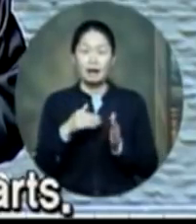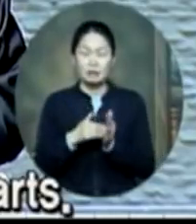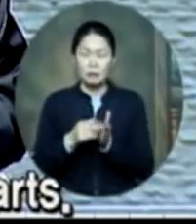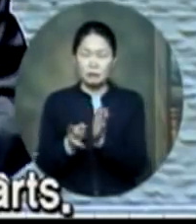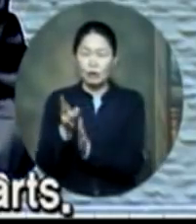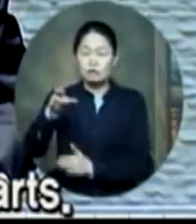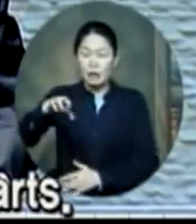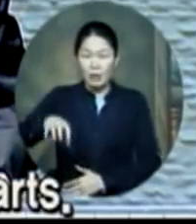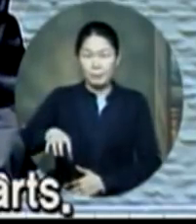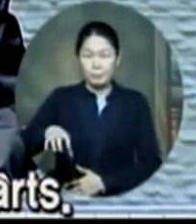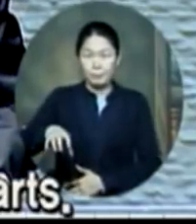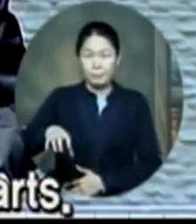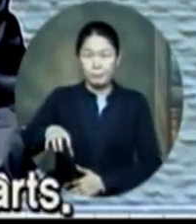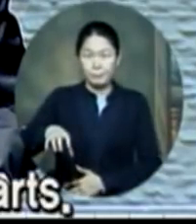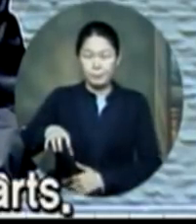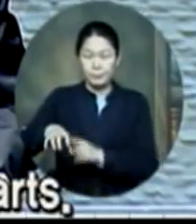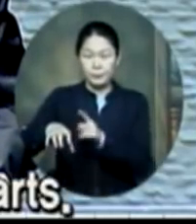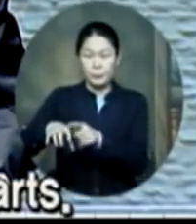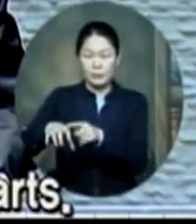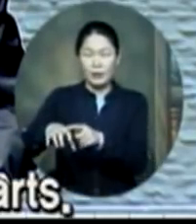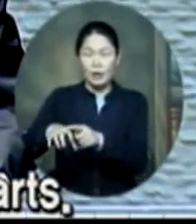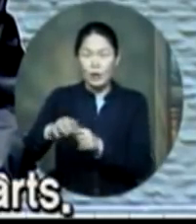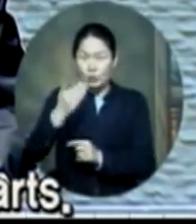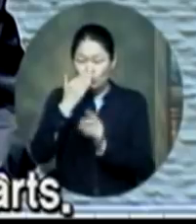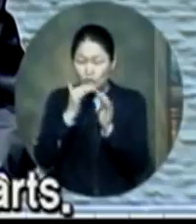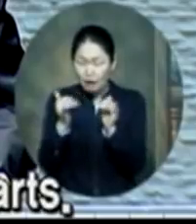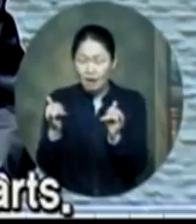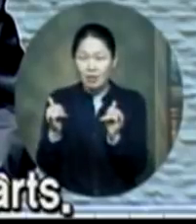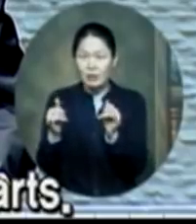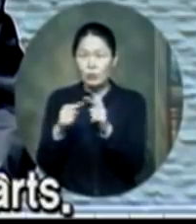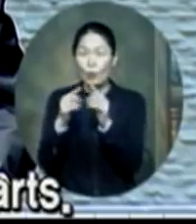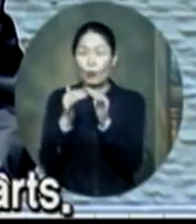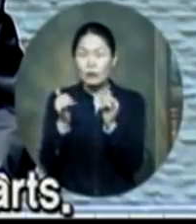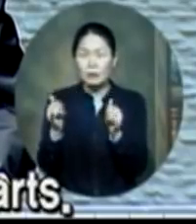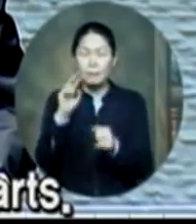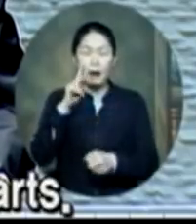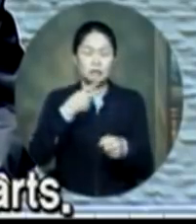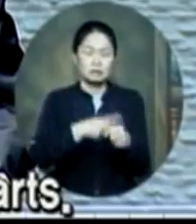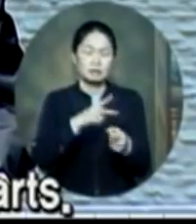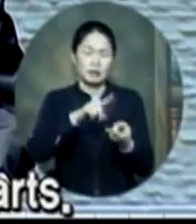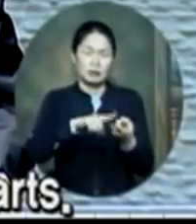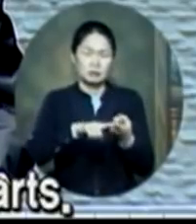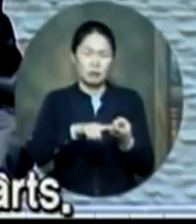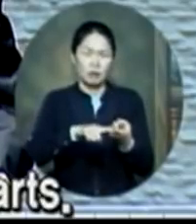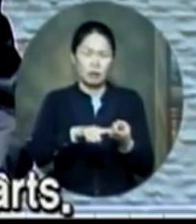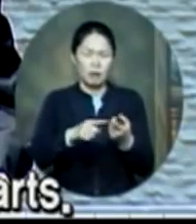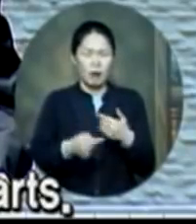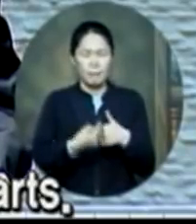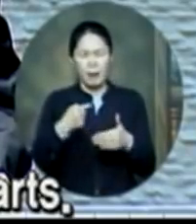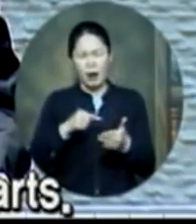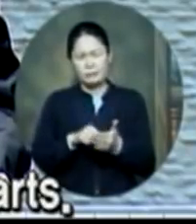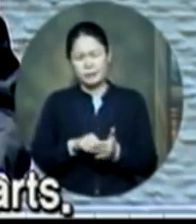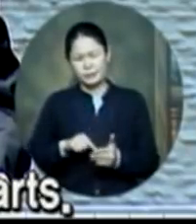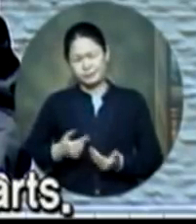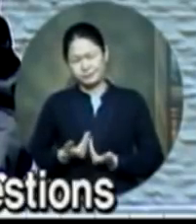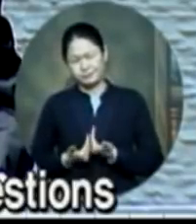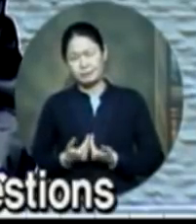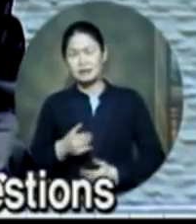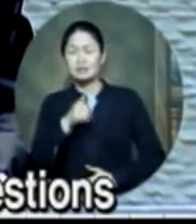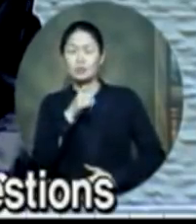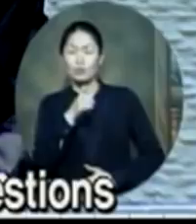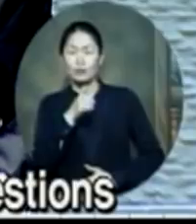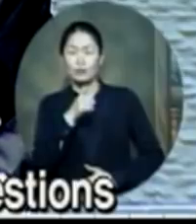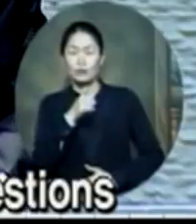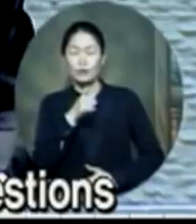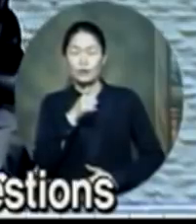예루살렘의 이 유대인 교인들은 사도 바울에 대해서 자꾸 마음에 그런 의심을 가지고 있는 겁니다.